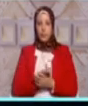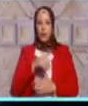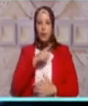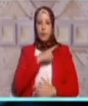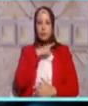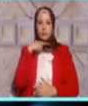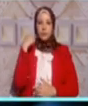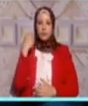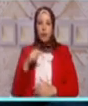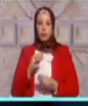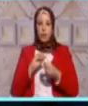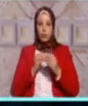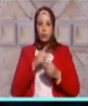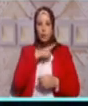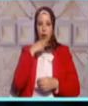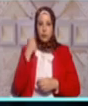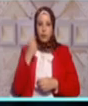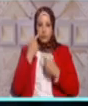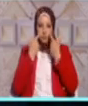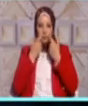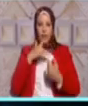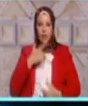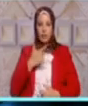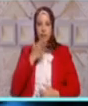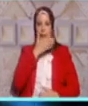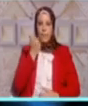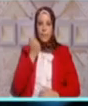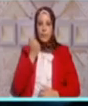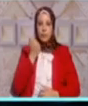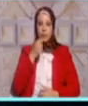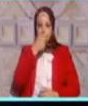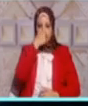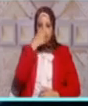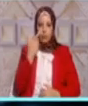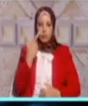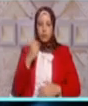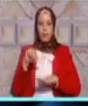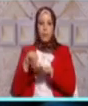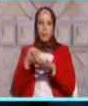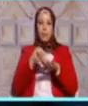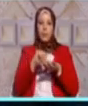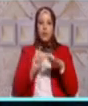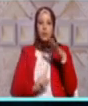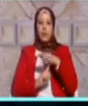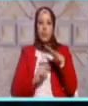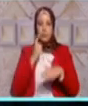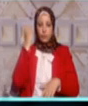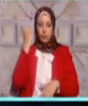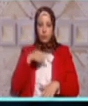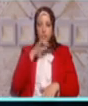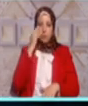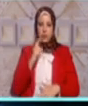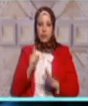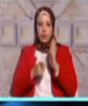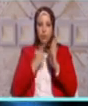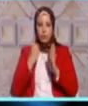أخضر، يحس بجمال الطبيعة وجمال المكان بتاع الجامعة، ده